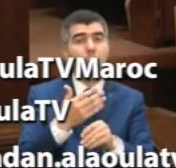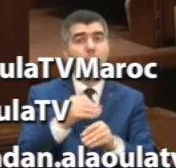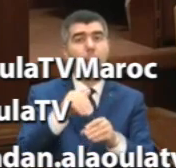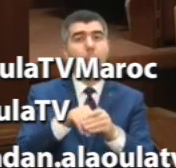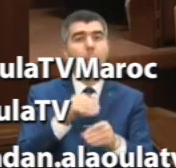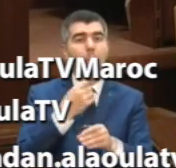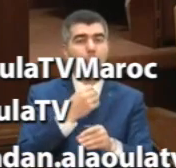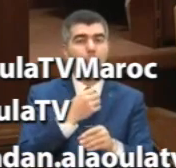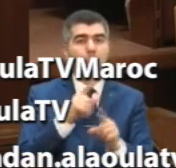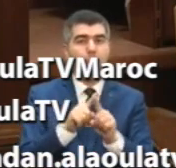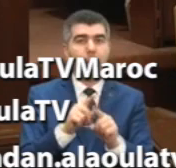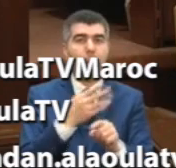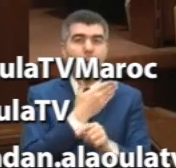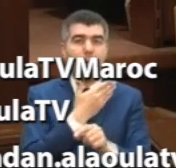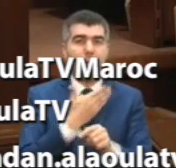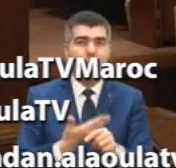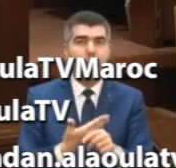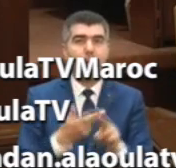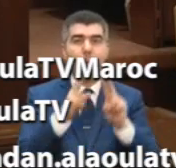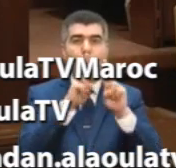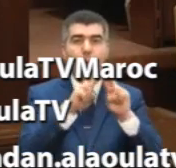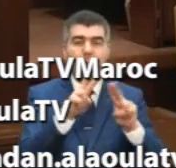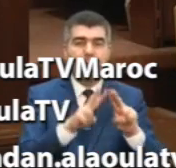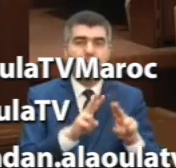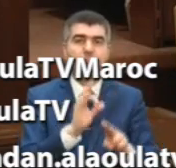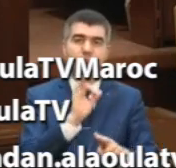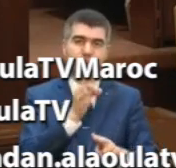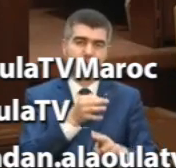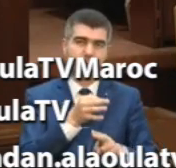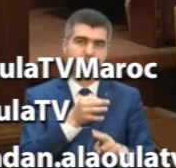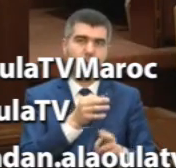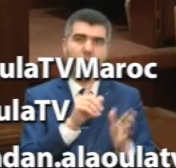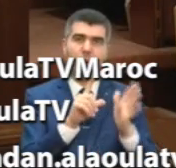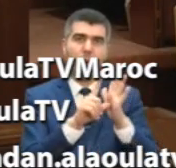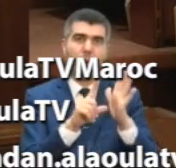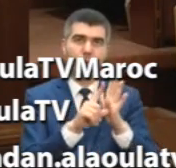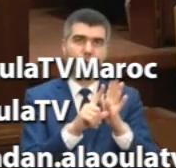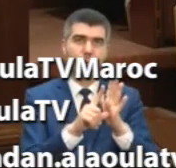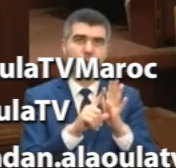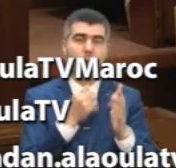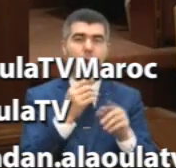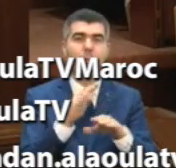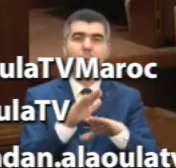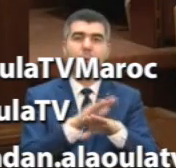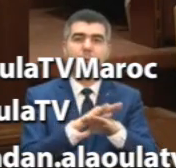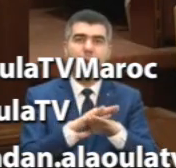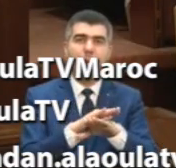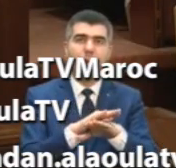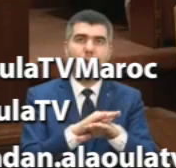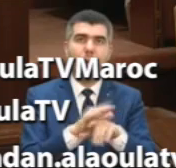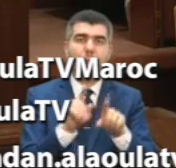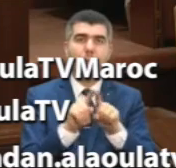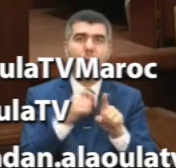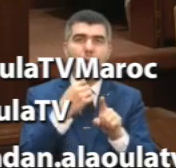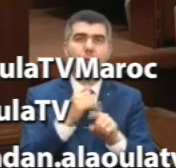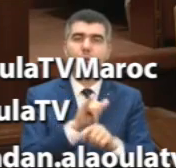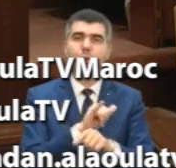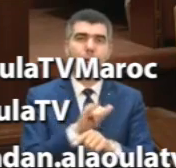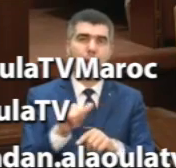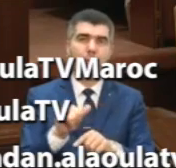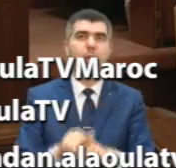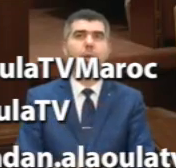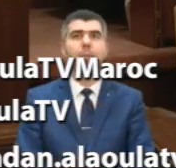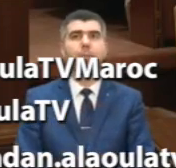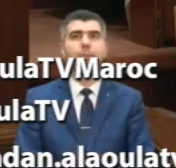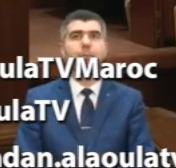مفتشون أيضا عامون، ليس فقط ماشي السياسة ولات بحال ثبة، بل بالعكس